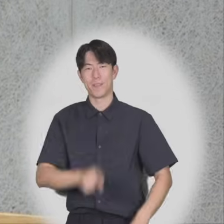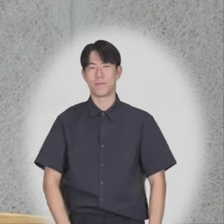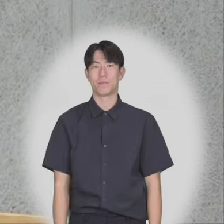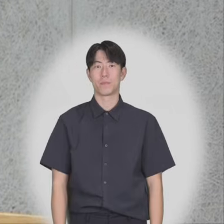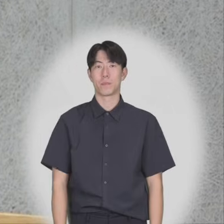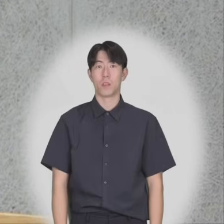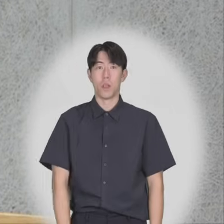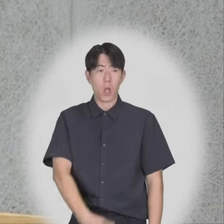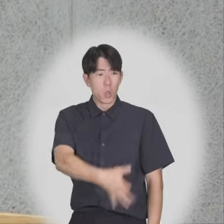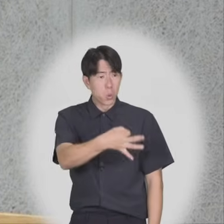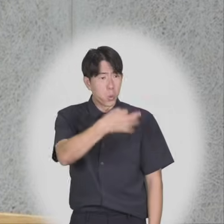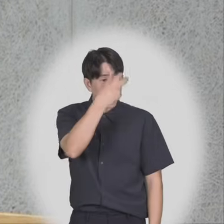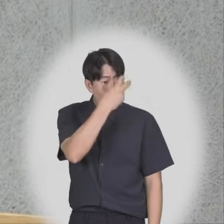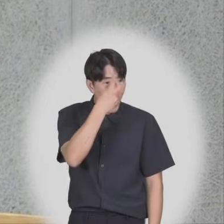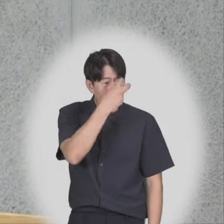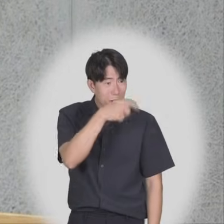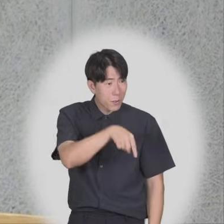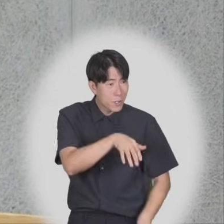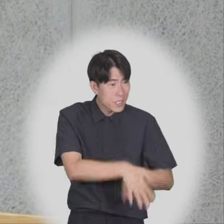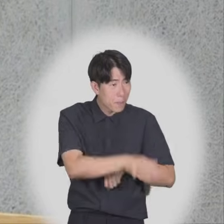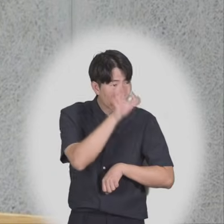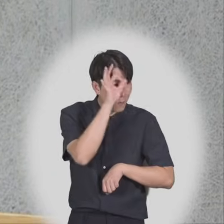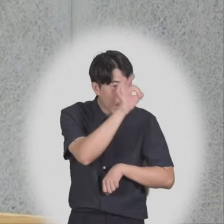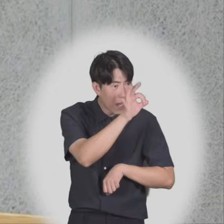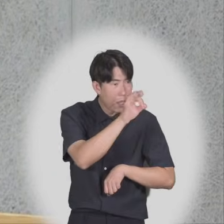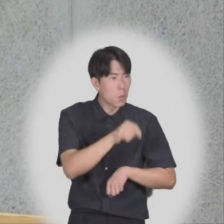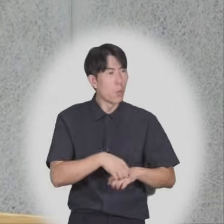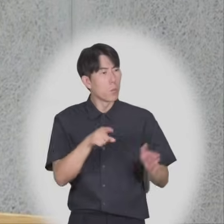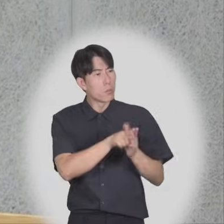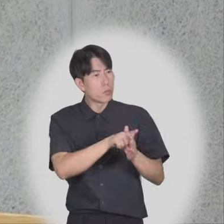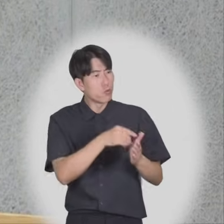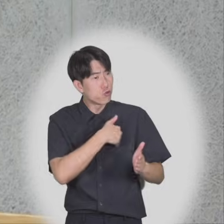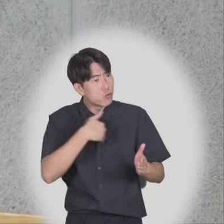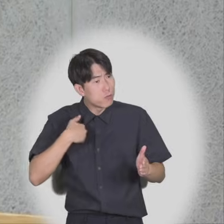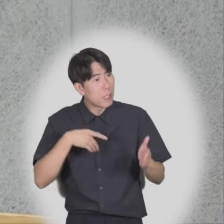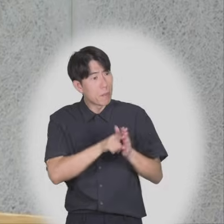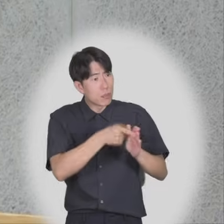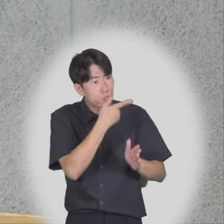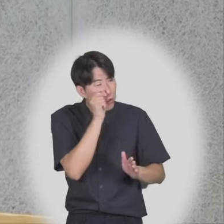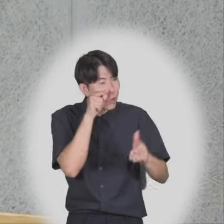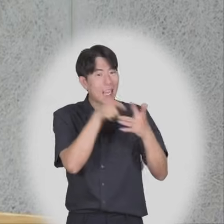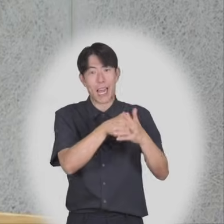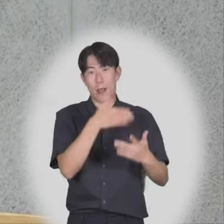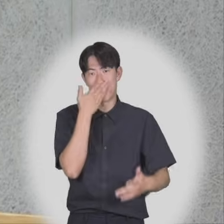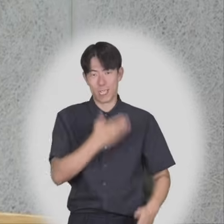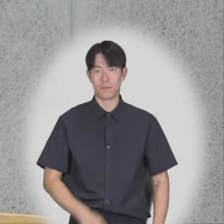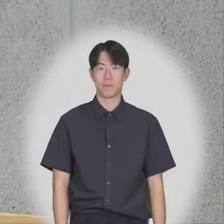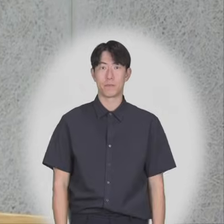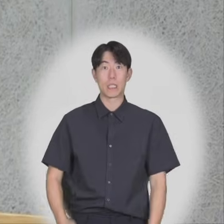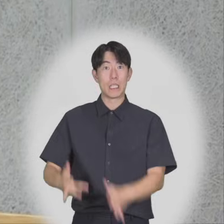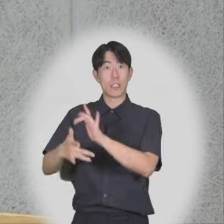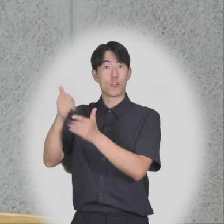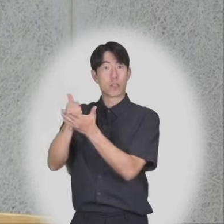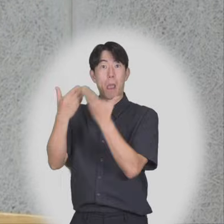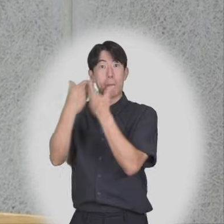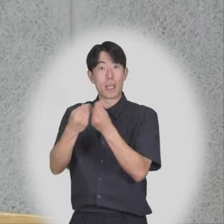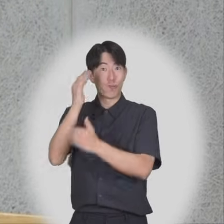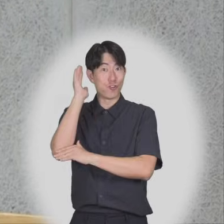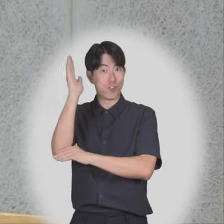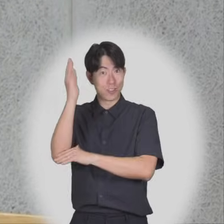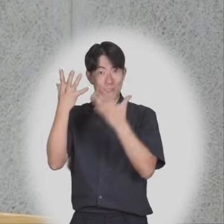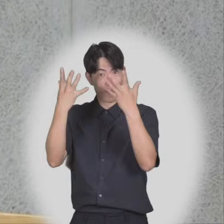관리를 어떻게 하는가 보면은 영성의 차원을 알 수 있는 겁니다. 예수님께서 아까 비유로 말씀을 많이 하셨다고